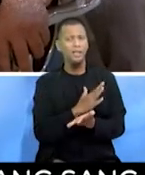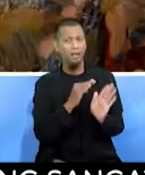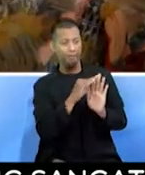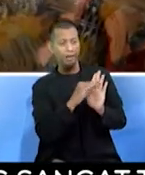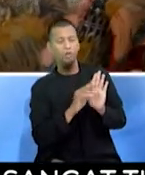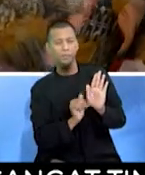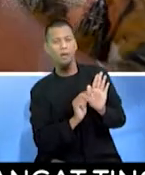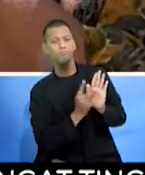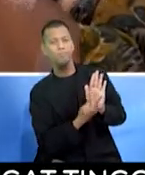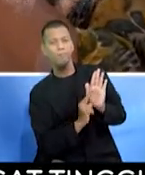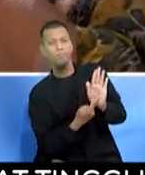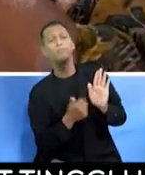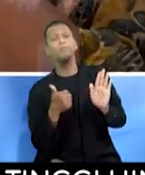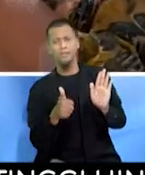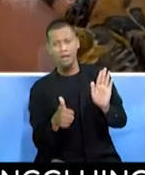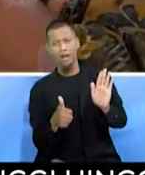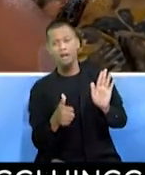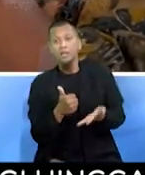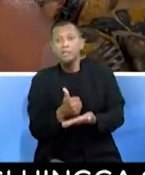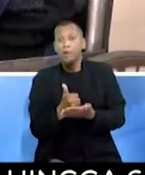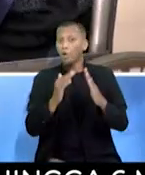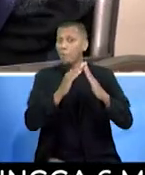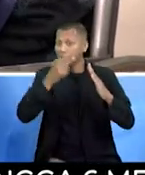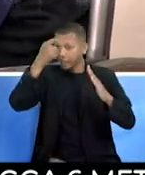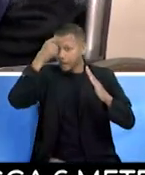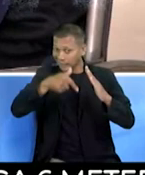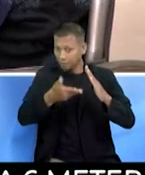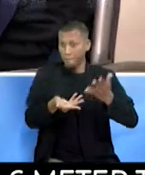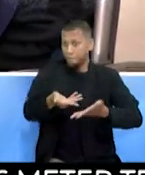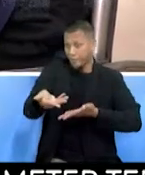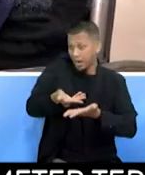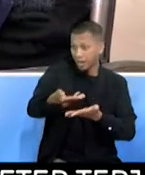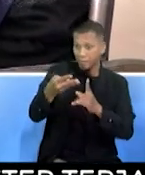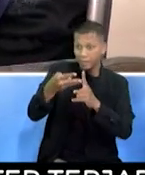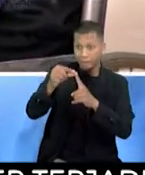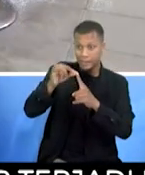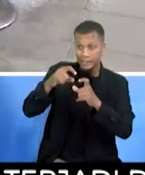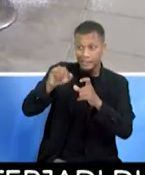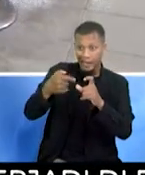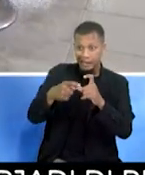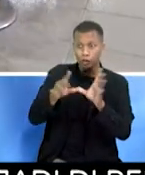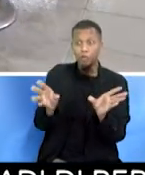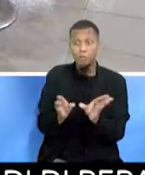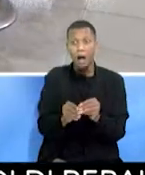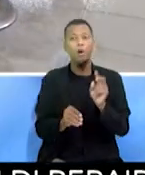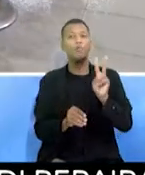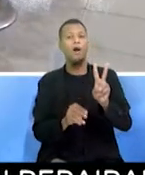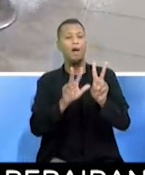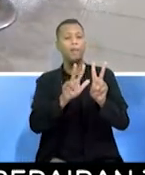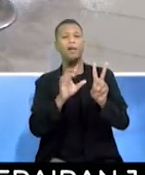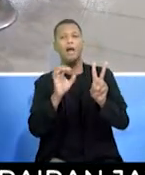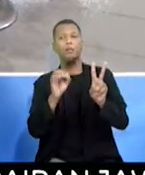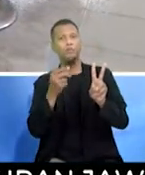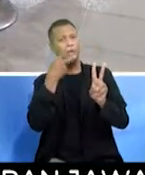cobanya. Sementara kita tahu bahwa sebetulnya rumah sakit yang melayani peserta BPJS ini berjumlah 2.800-an di seluruh Indonesia begitu, sehingga